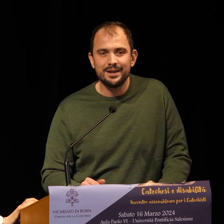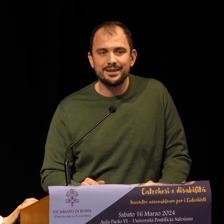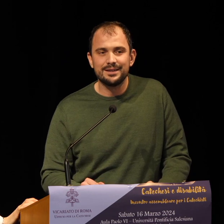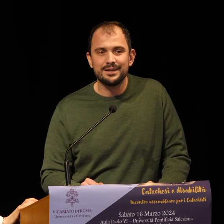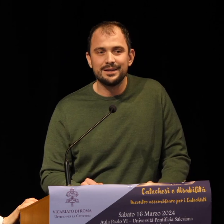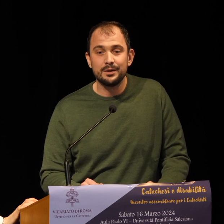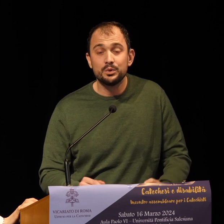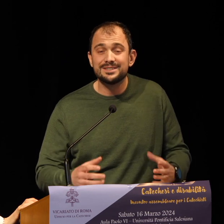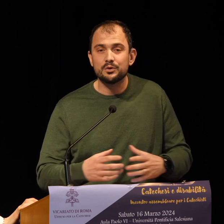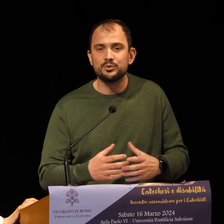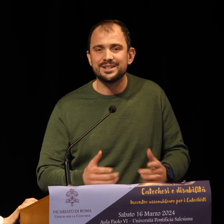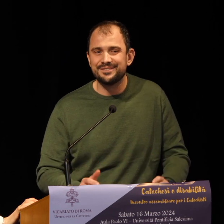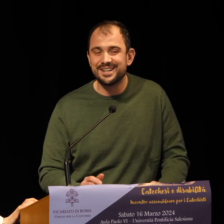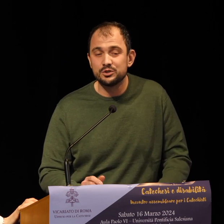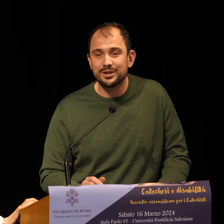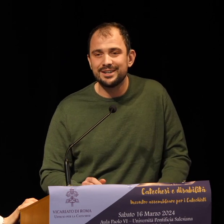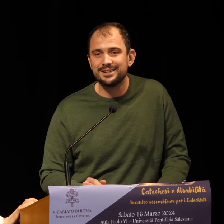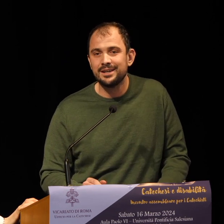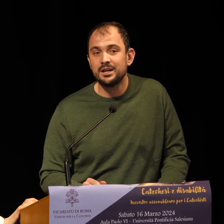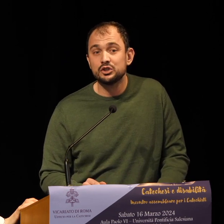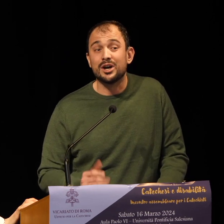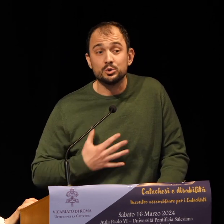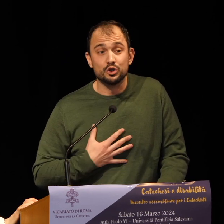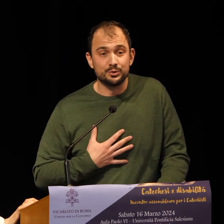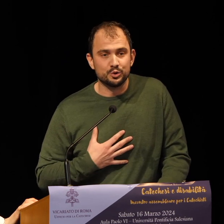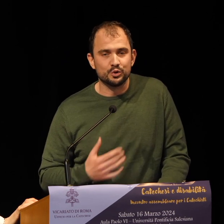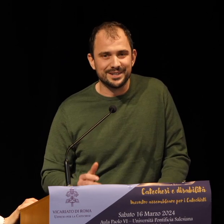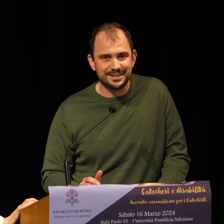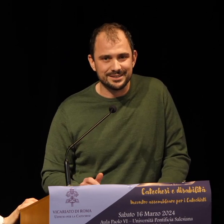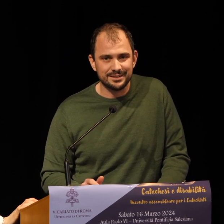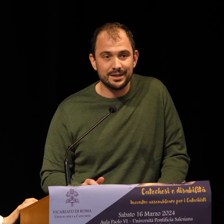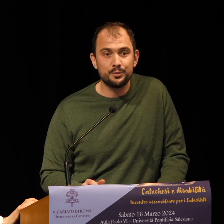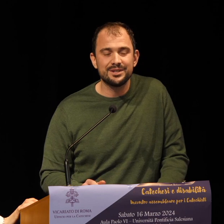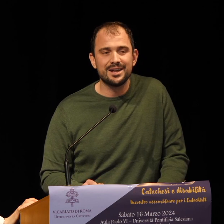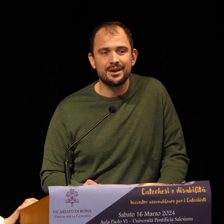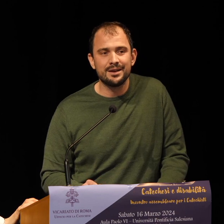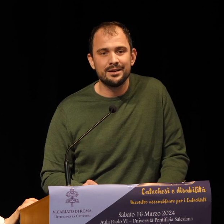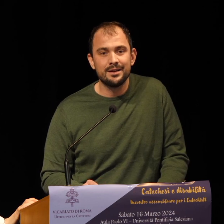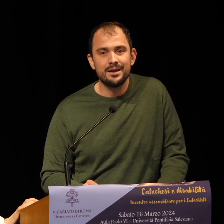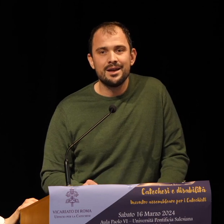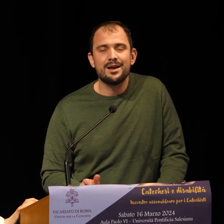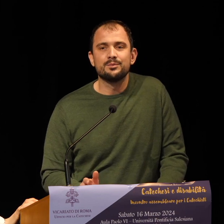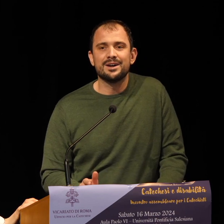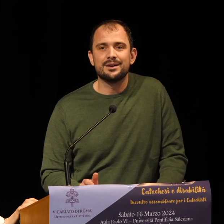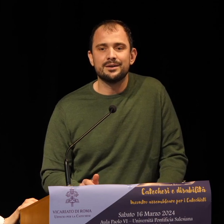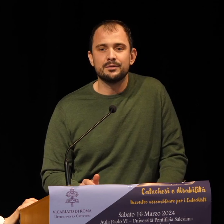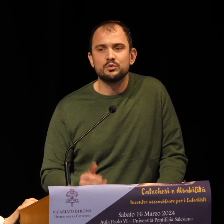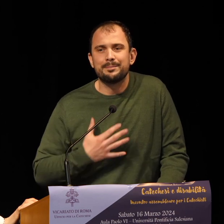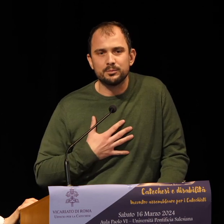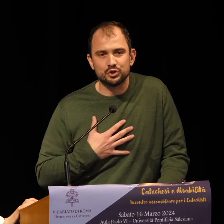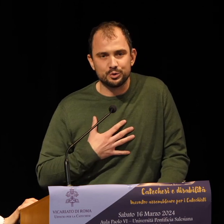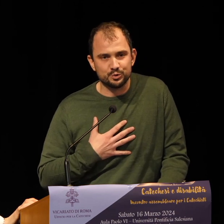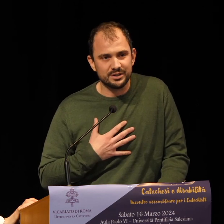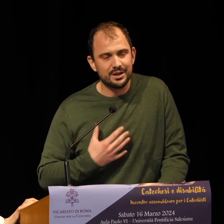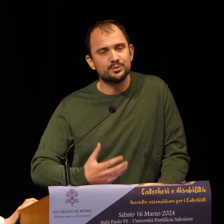e questa comunità Prat C grandi ci hanno Certo come catechisti e quindi è è una non